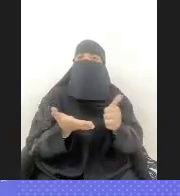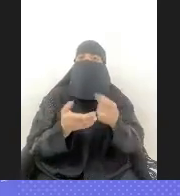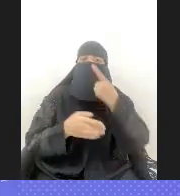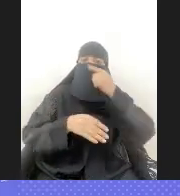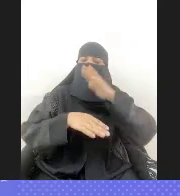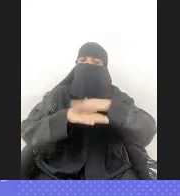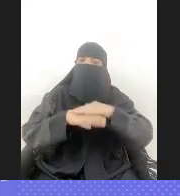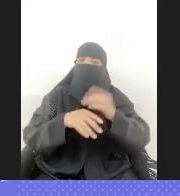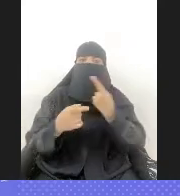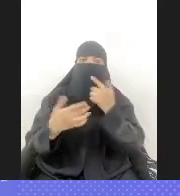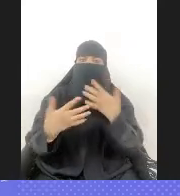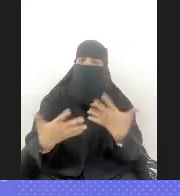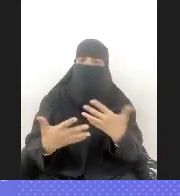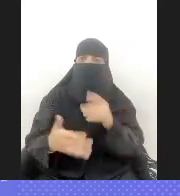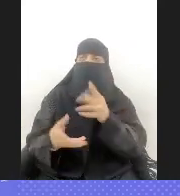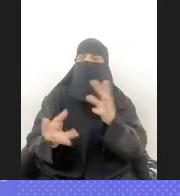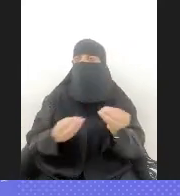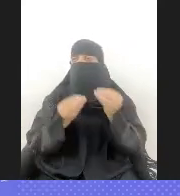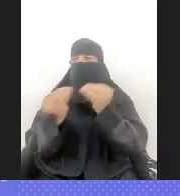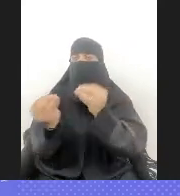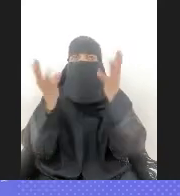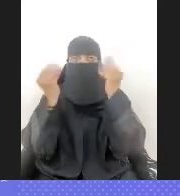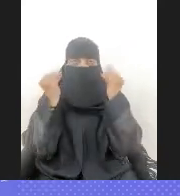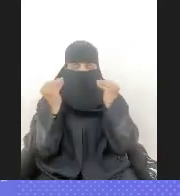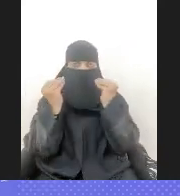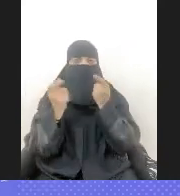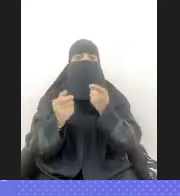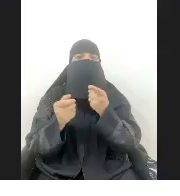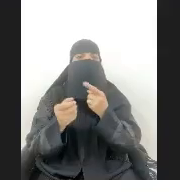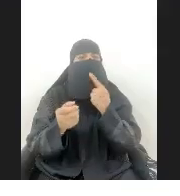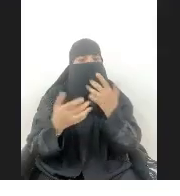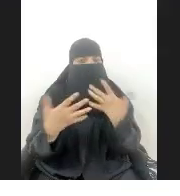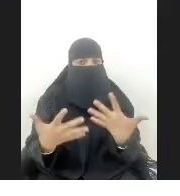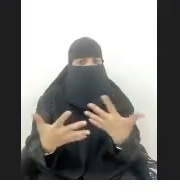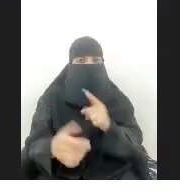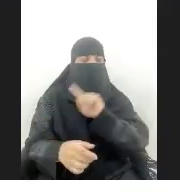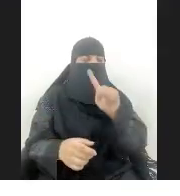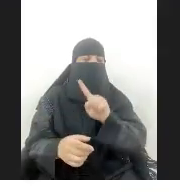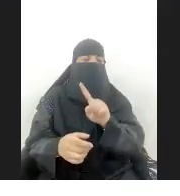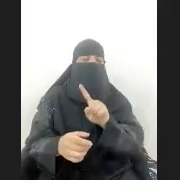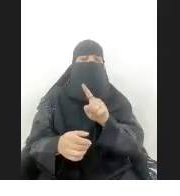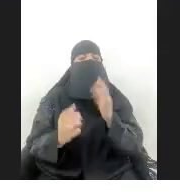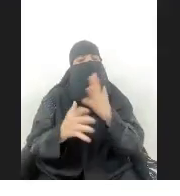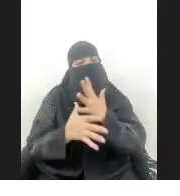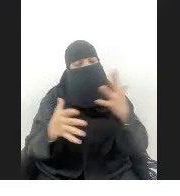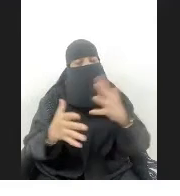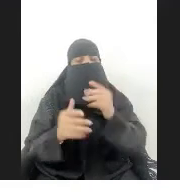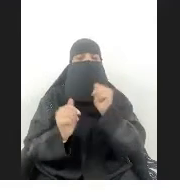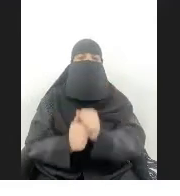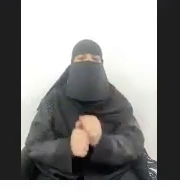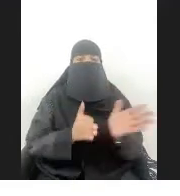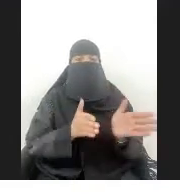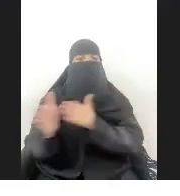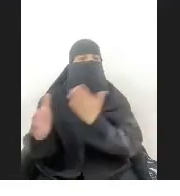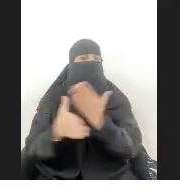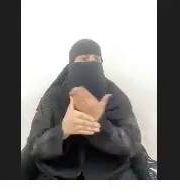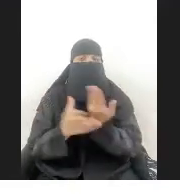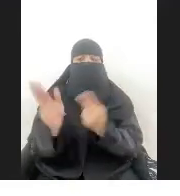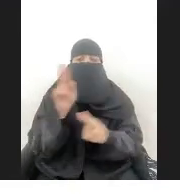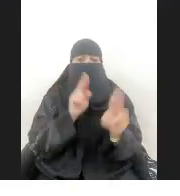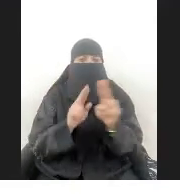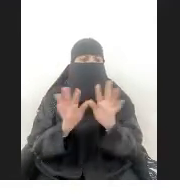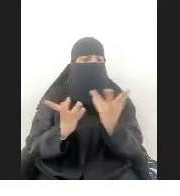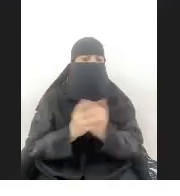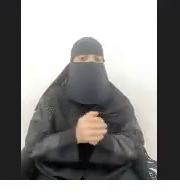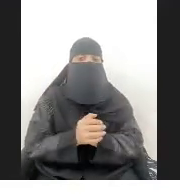المحتوى بأبسط صوره وأشكاله؟ طبعا الموضوع أعمق من هذا. لماذا؟ لأنه يحتاج